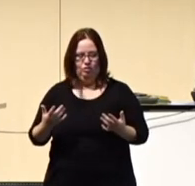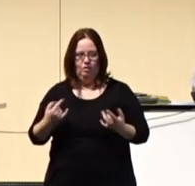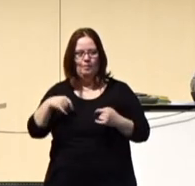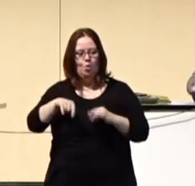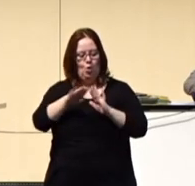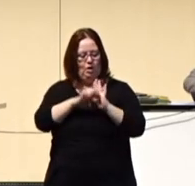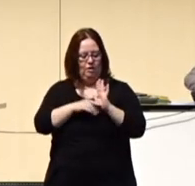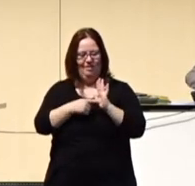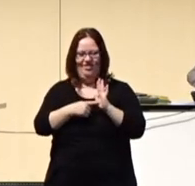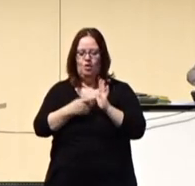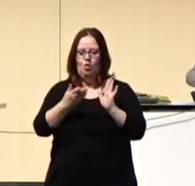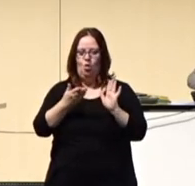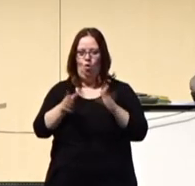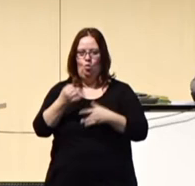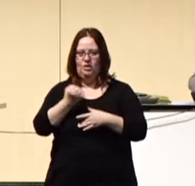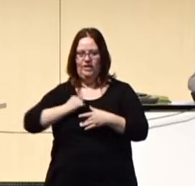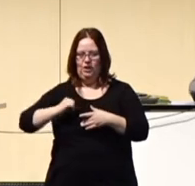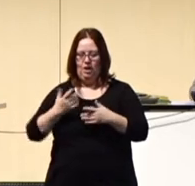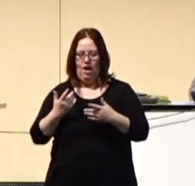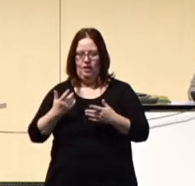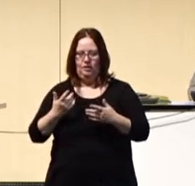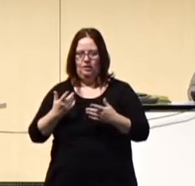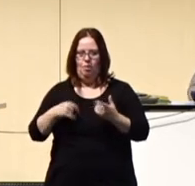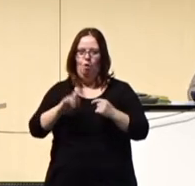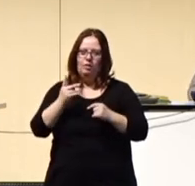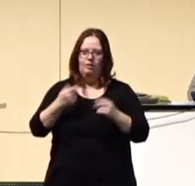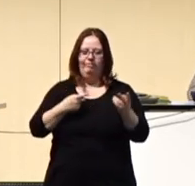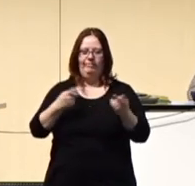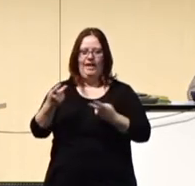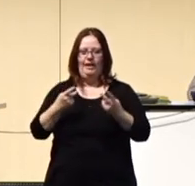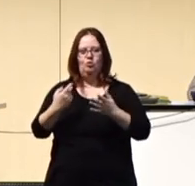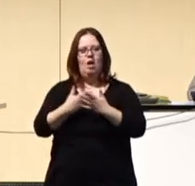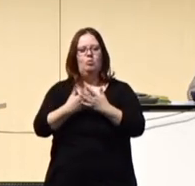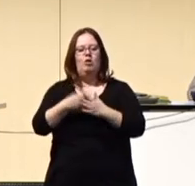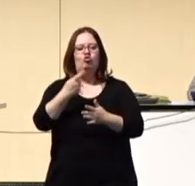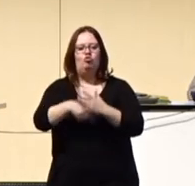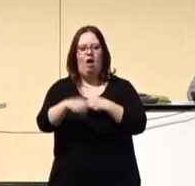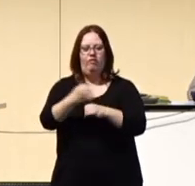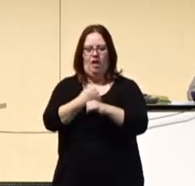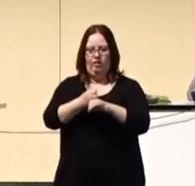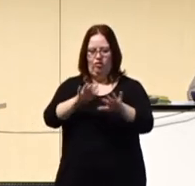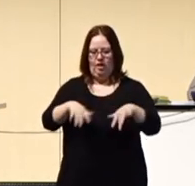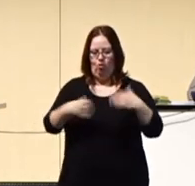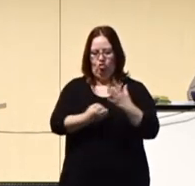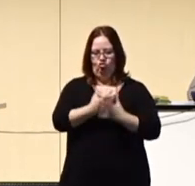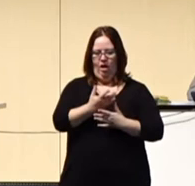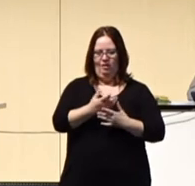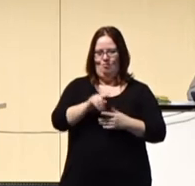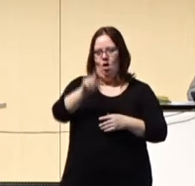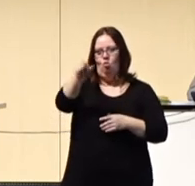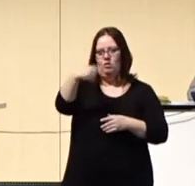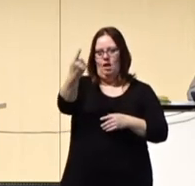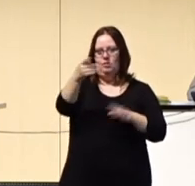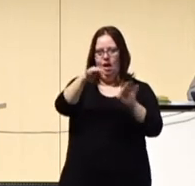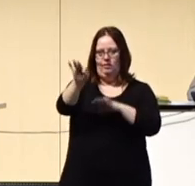dieser Ordnungswidrigkeit bzw. diesem Fehlverhalten natürlich in ähnlicher Weise wie bei Straftaten, die aus Versammlungen heraus begangen werden. Für